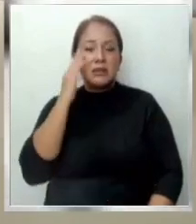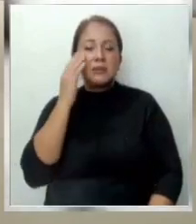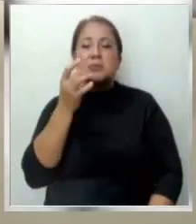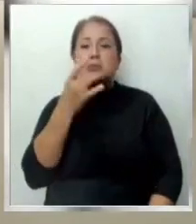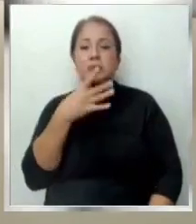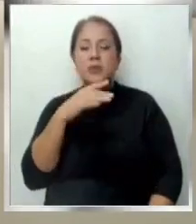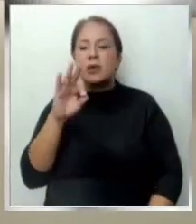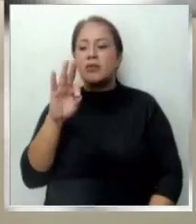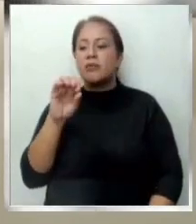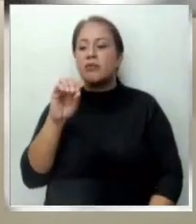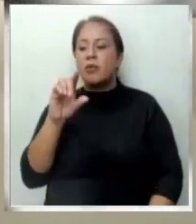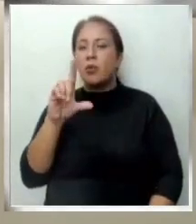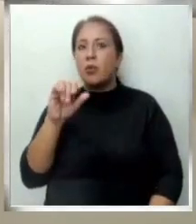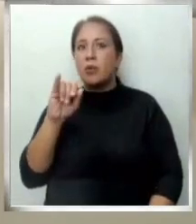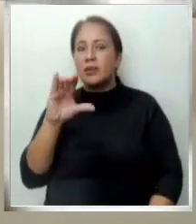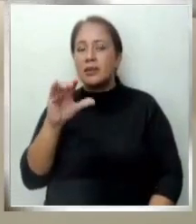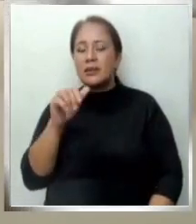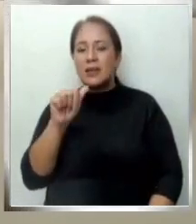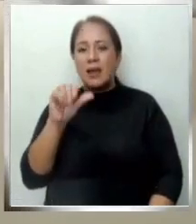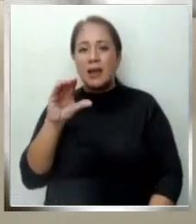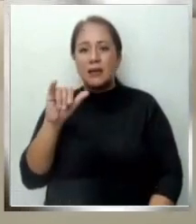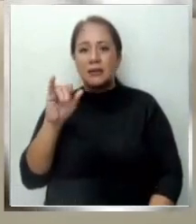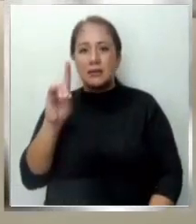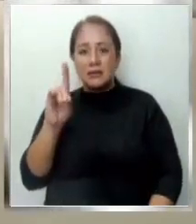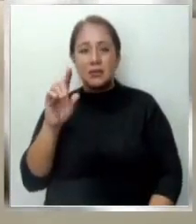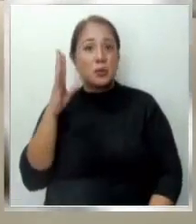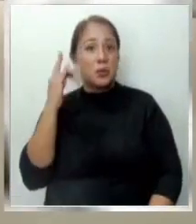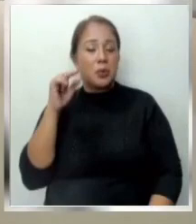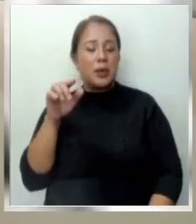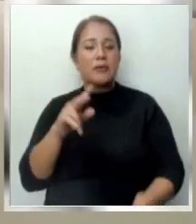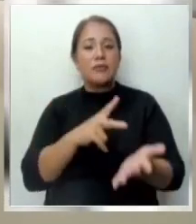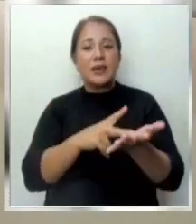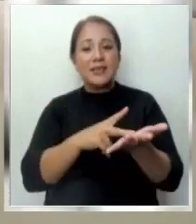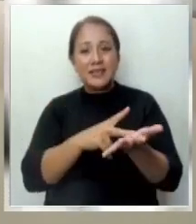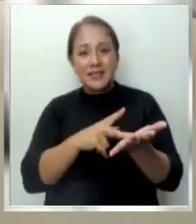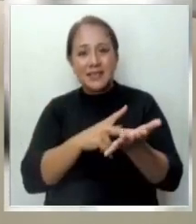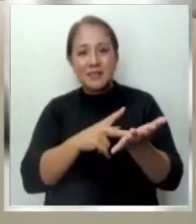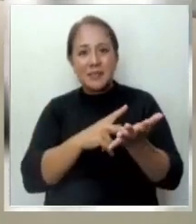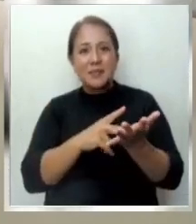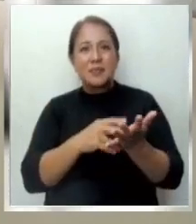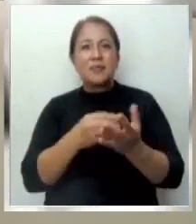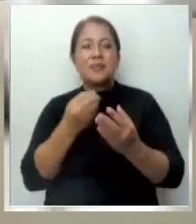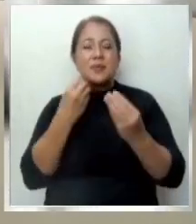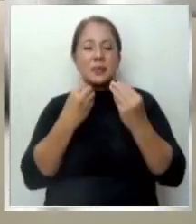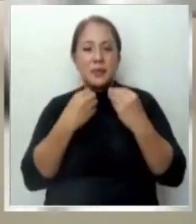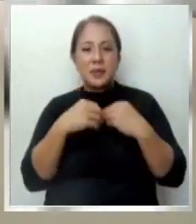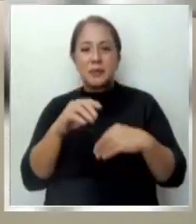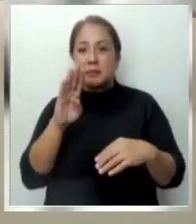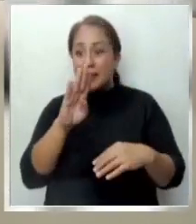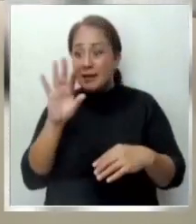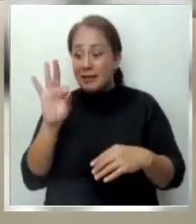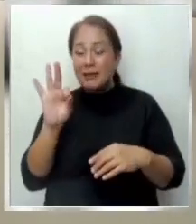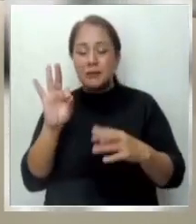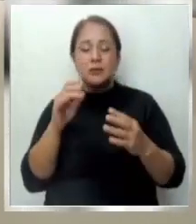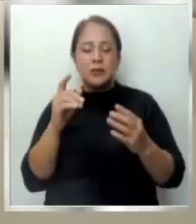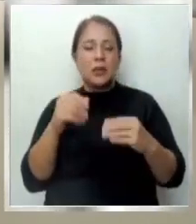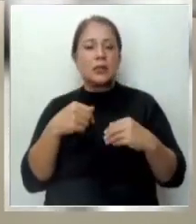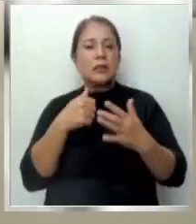acid. Para ito po ay vitamina na B9 na makakatulong sa